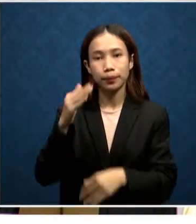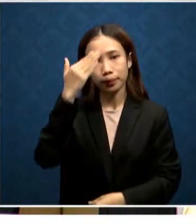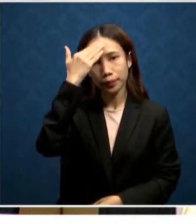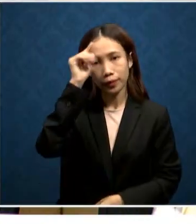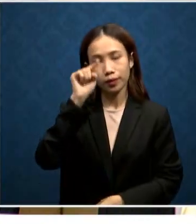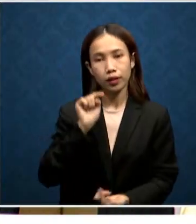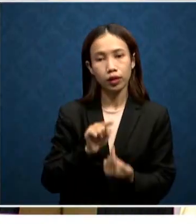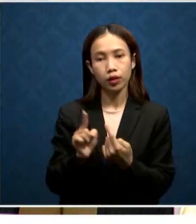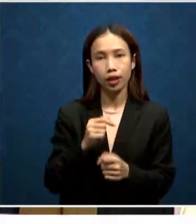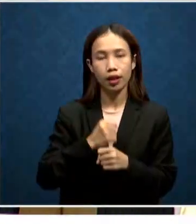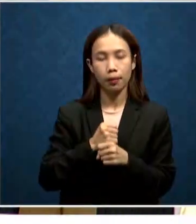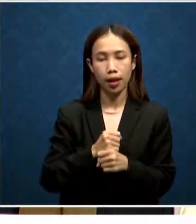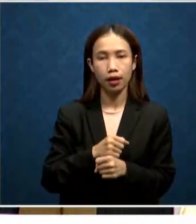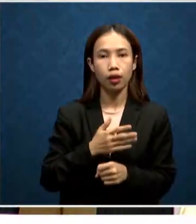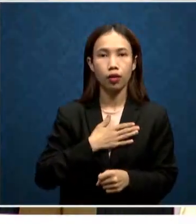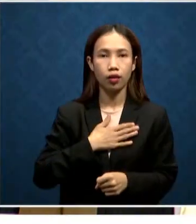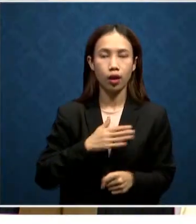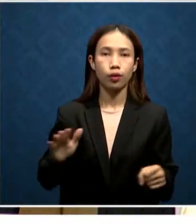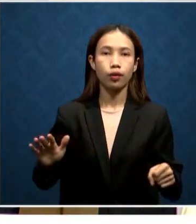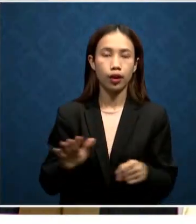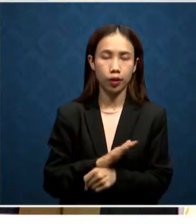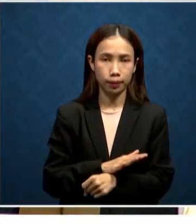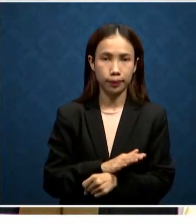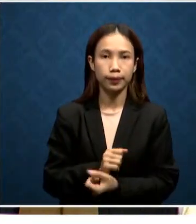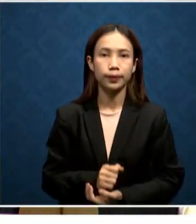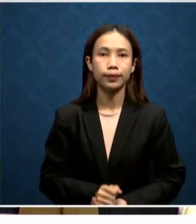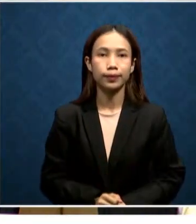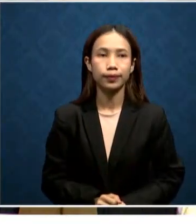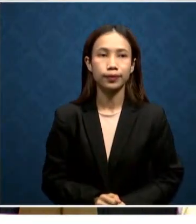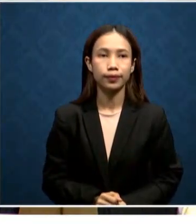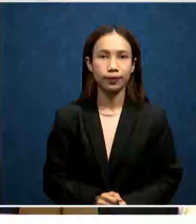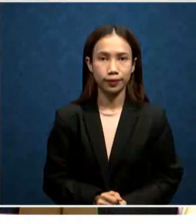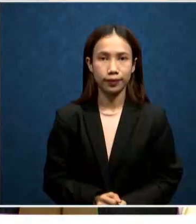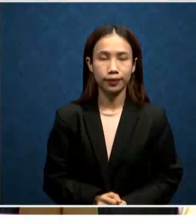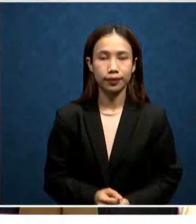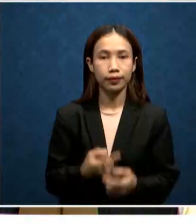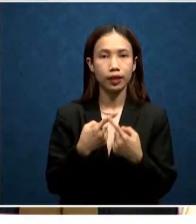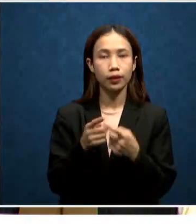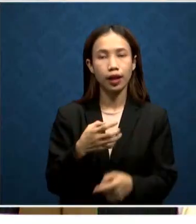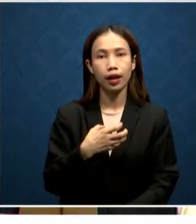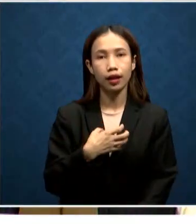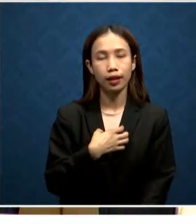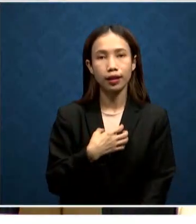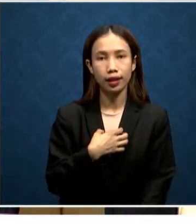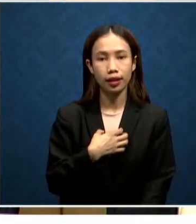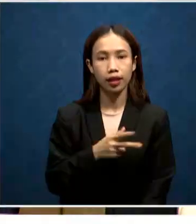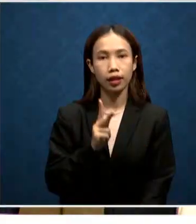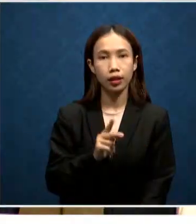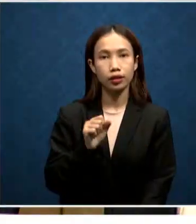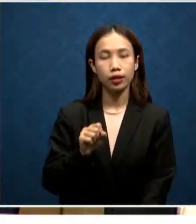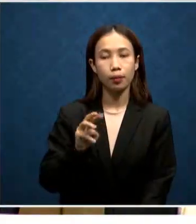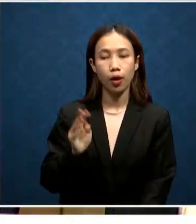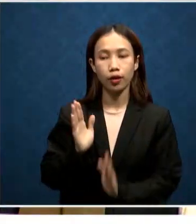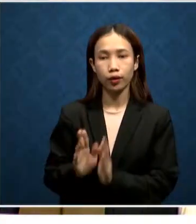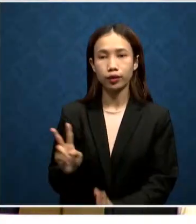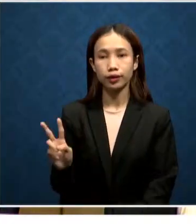การทำงาของเรานี่ครอบคลุมในในทุกภาคส่วนนะคะอันนี้ในในภาพรวมในเบื้องต้นแต่ก็อยากจะขอให้กสมอีก 2ท่าน